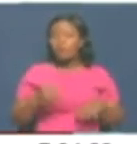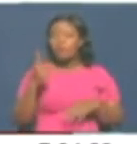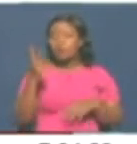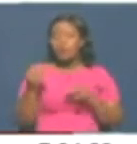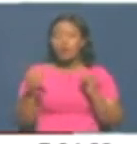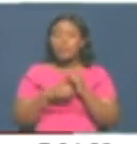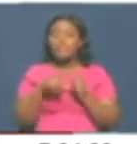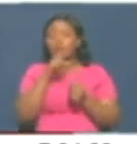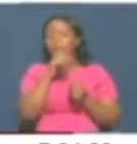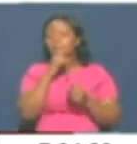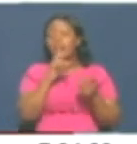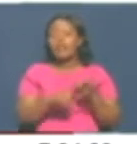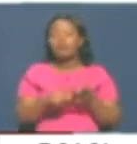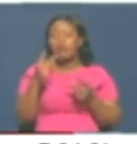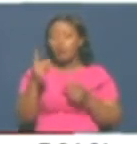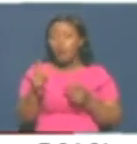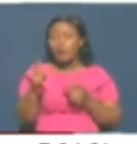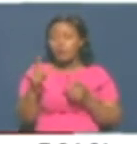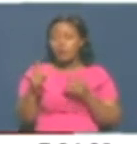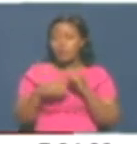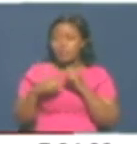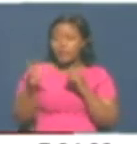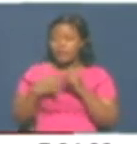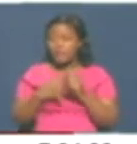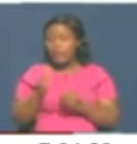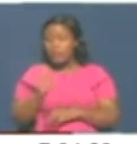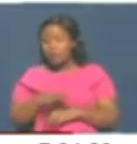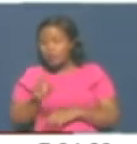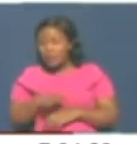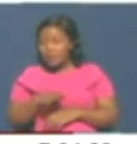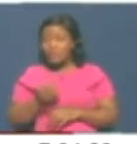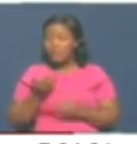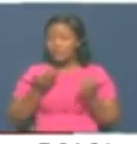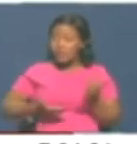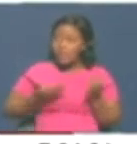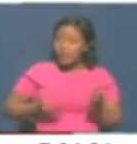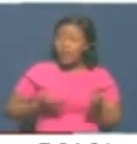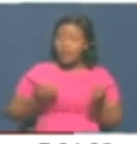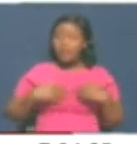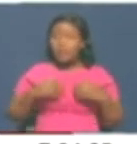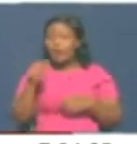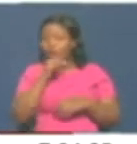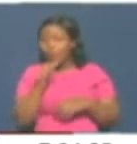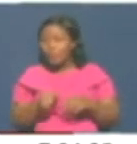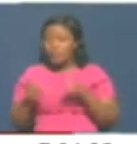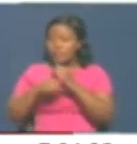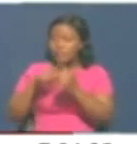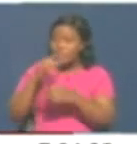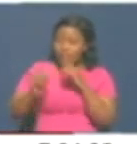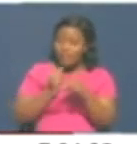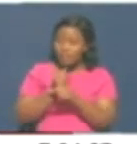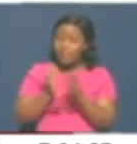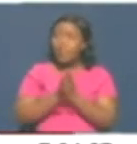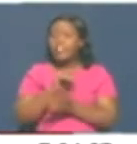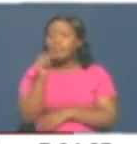wanaume na 198 ni wanawake. Mdogo zaidi alikuwa mtoto mwenye umri wa miaka 6, ilhali mkongwe zaidi